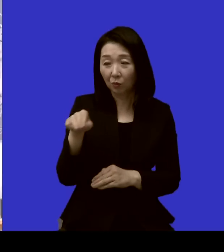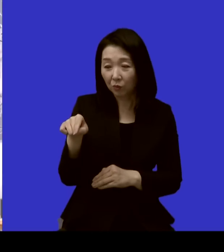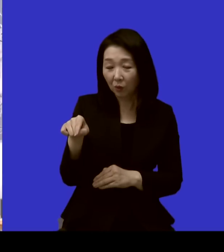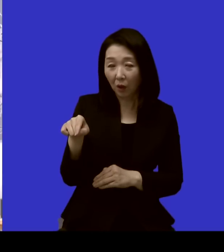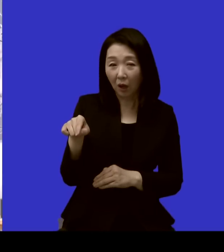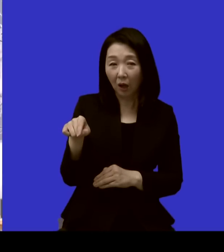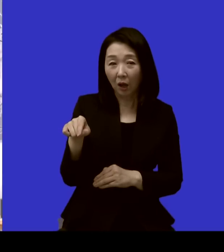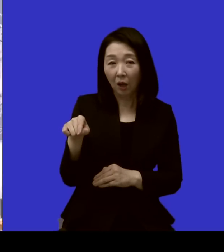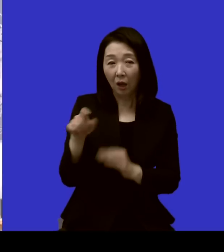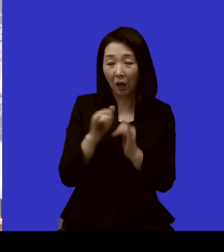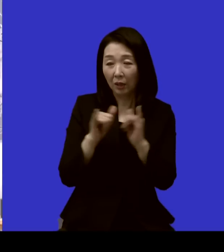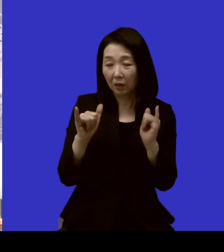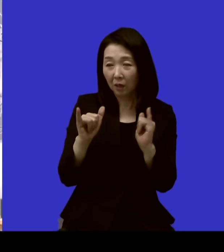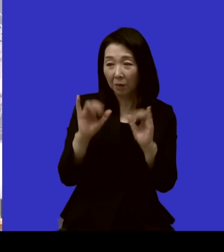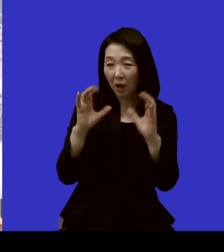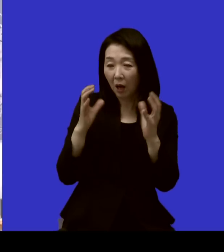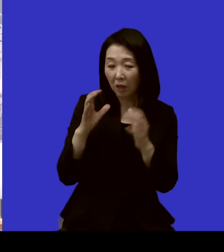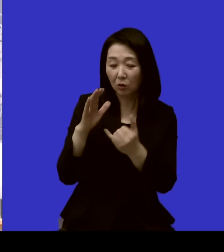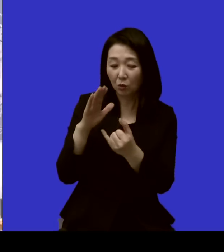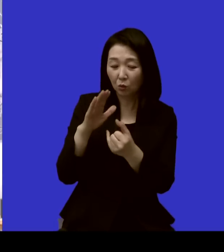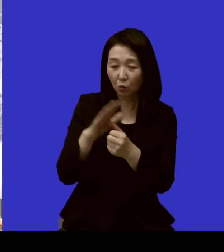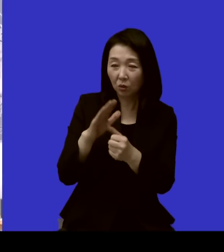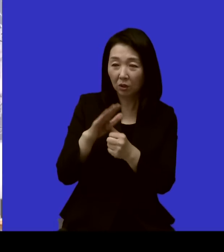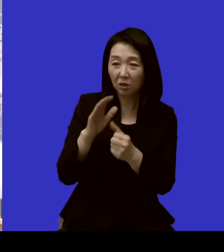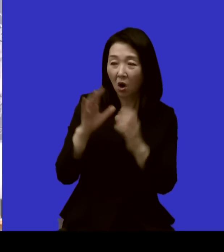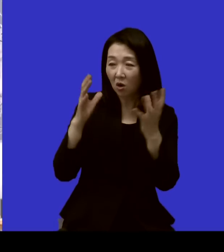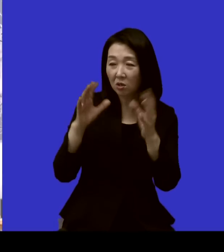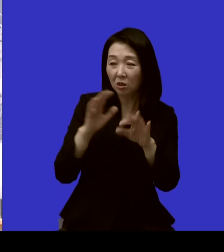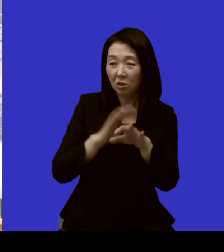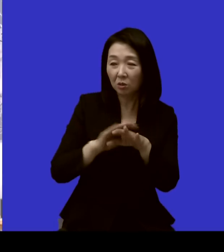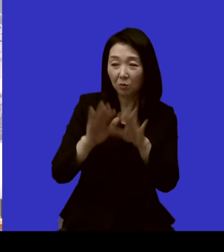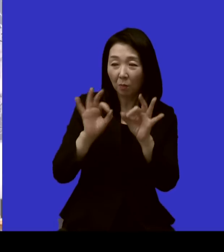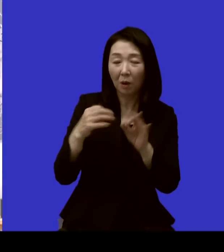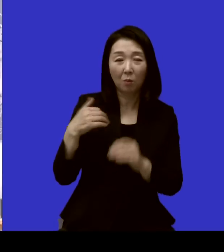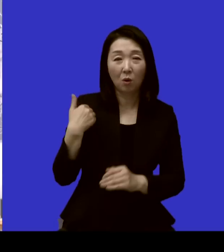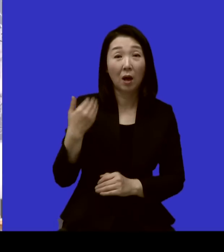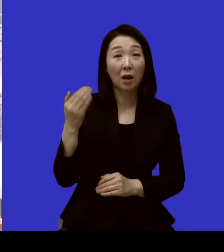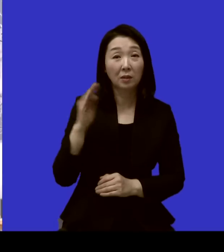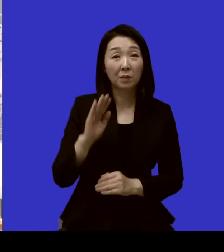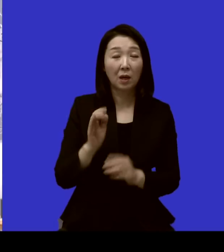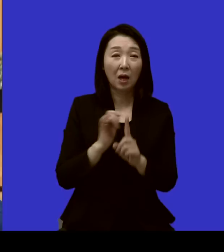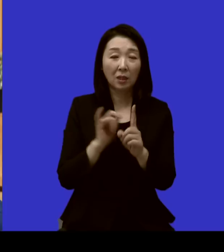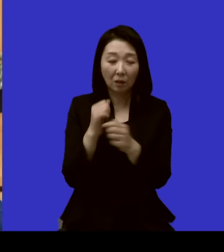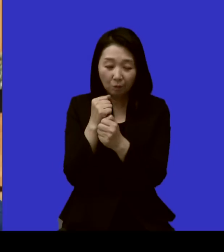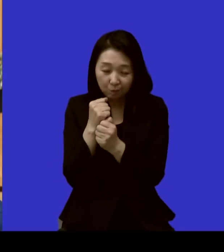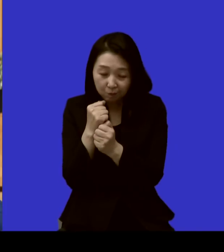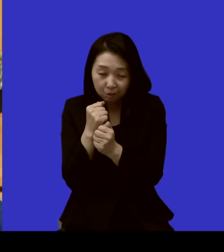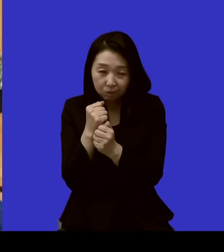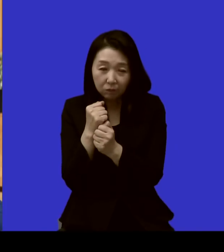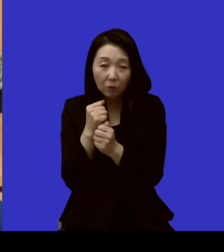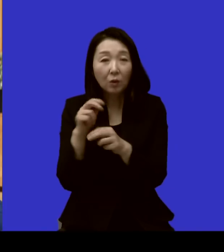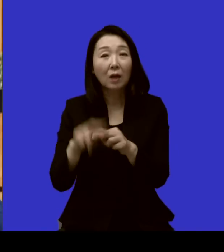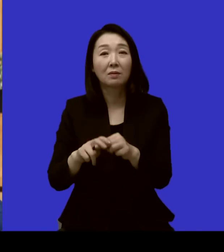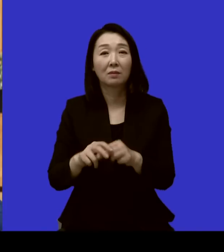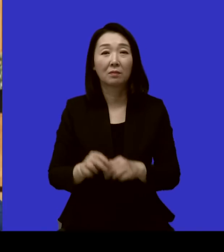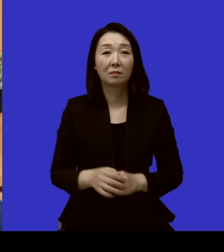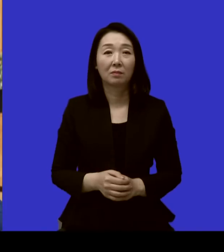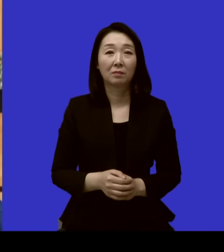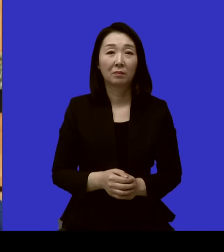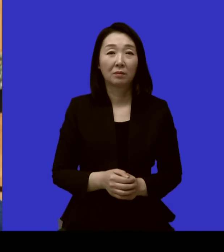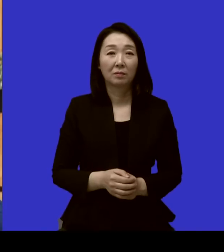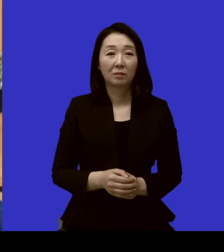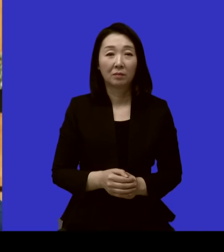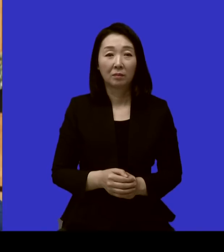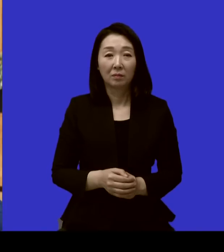사람이, 아이인지 소년인지 어른인지 지금도 알 수가 없지만 한 사람이 웅크리고 앉아 있더라고요. 예. 예, 그래서